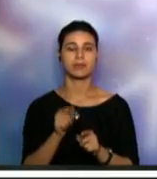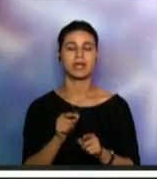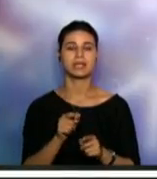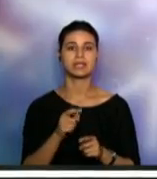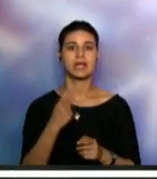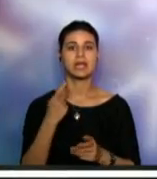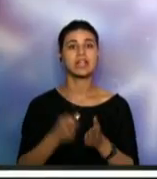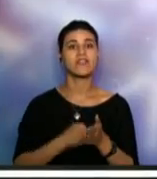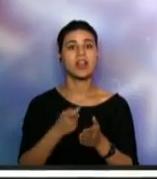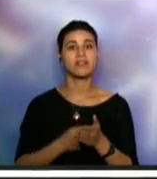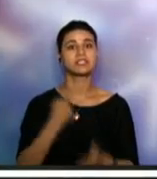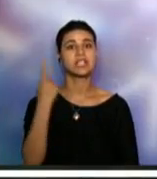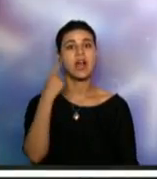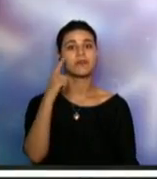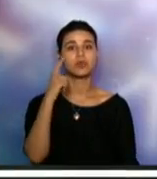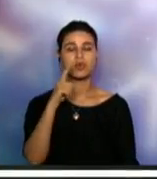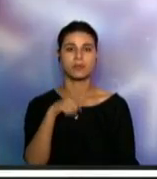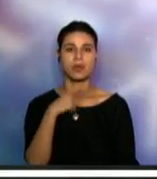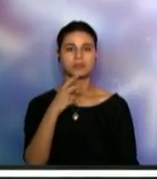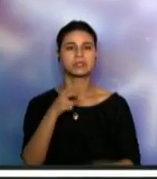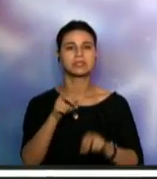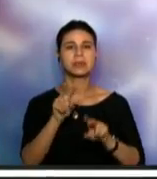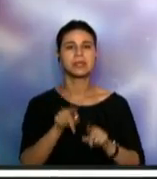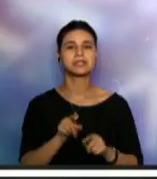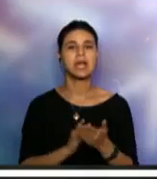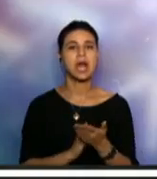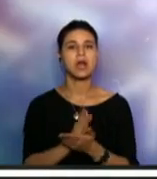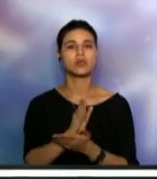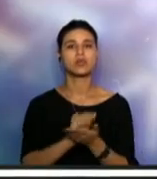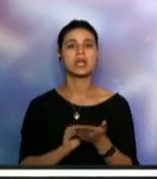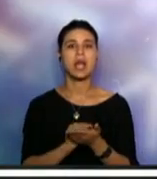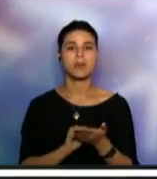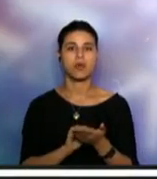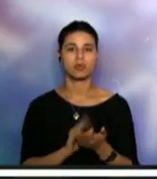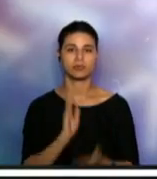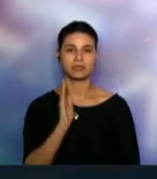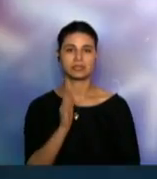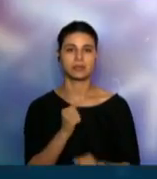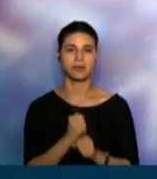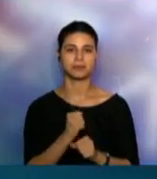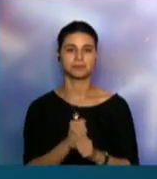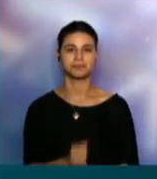კვლევის ავტორები მიზანმიმართული სტიმულაციის განმეორებით სესიებს გეგმავენ.